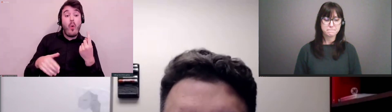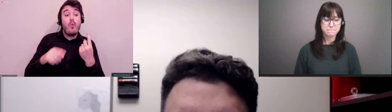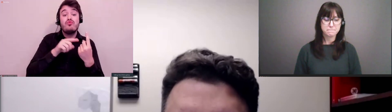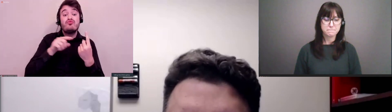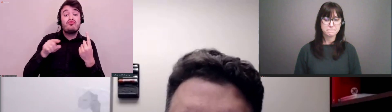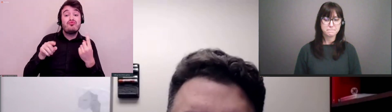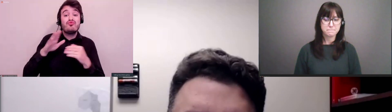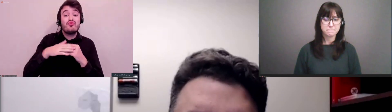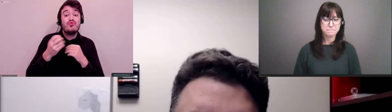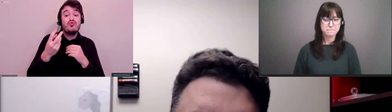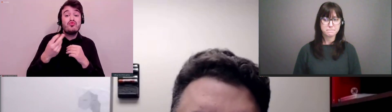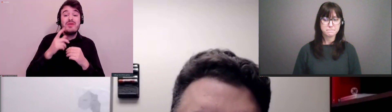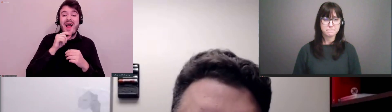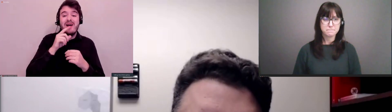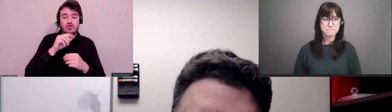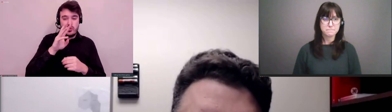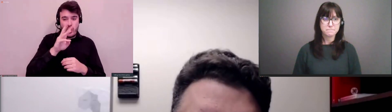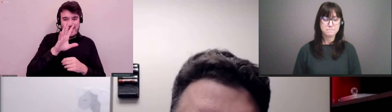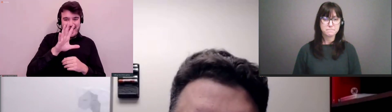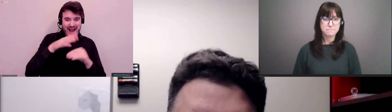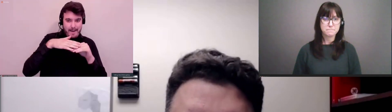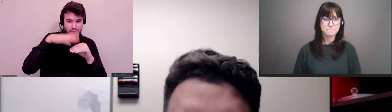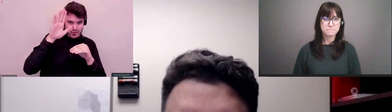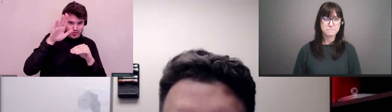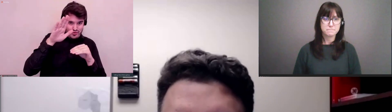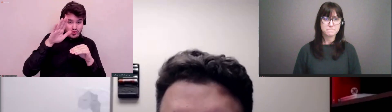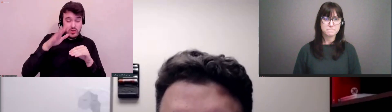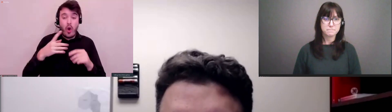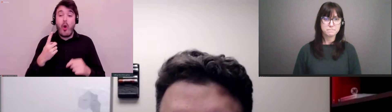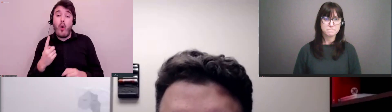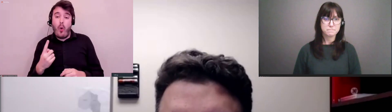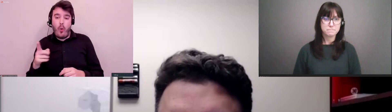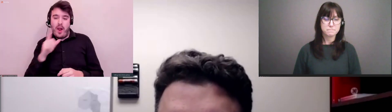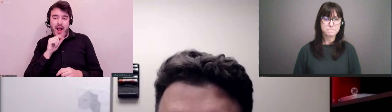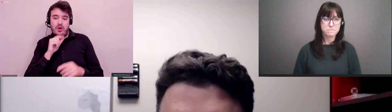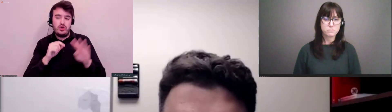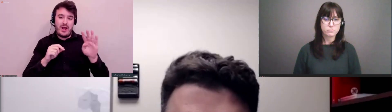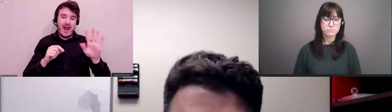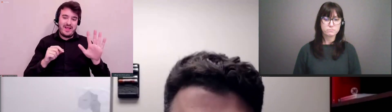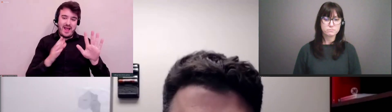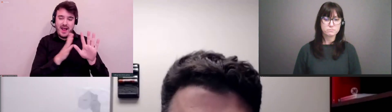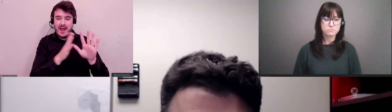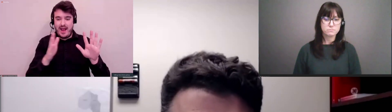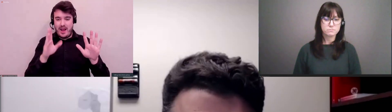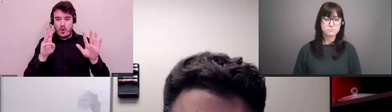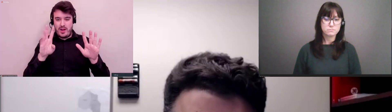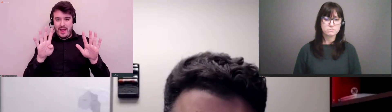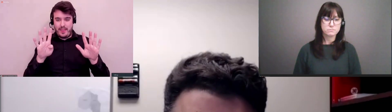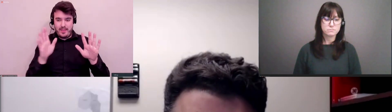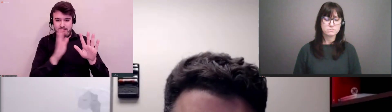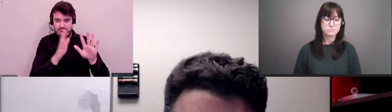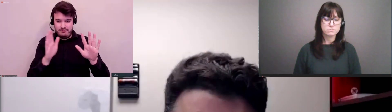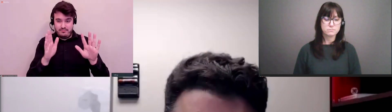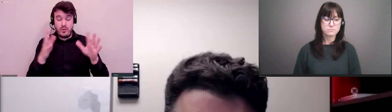était âgé de 45 à 64 ans, 7 hommes et 5 femmes.